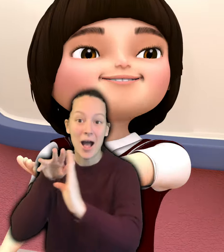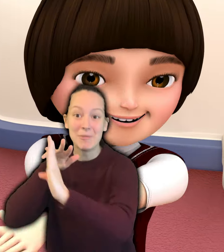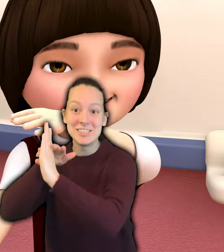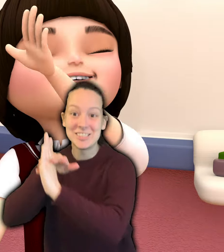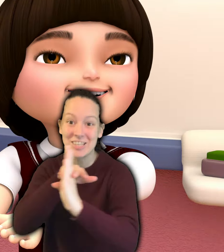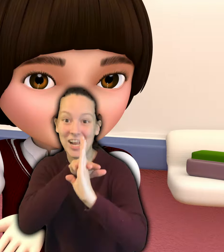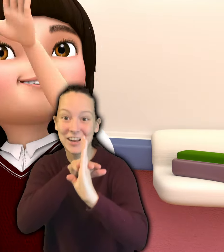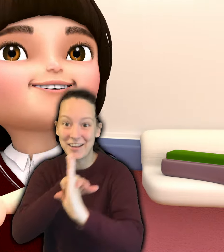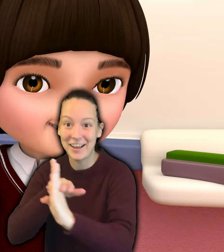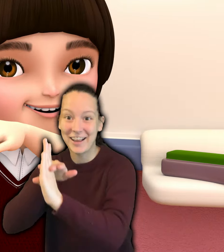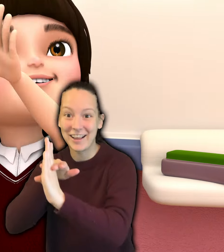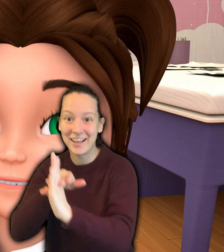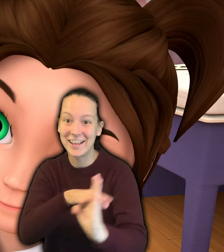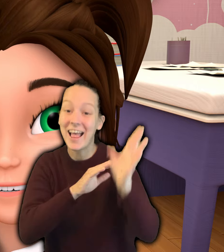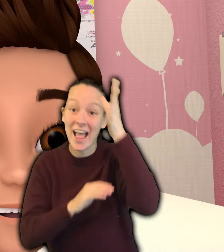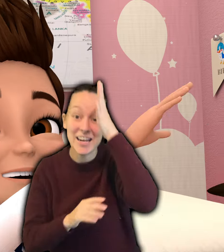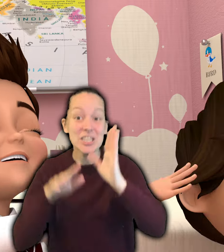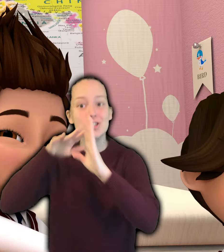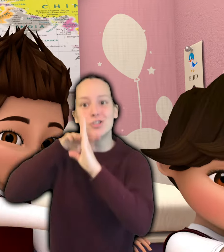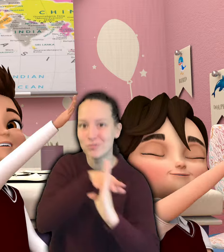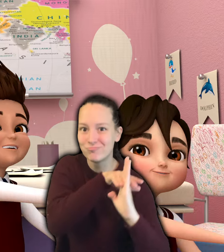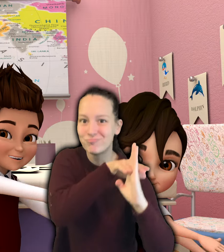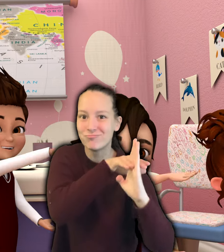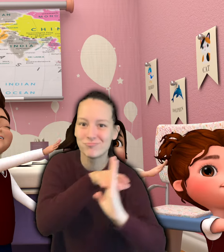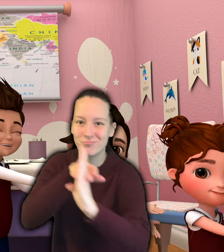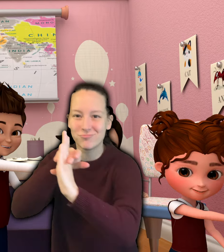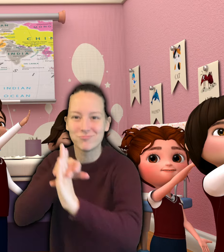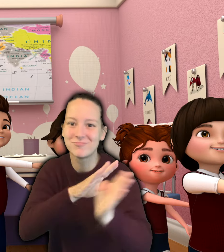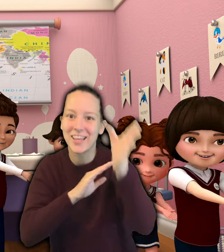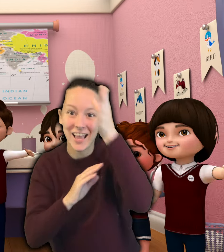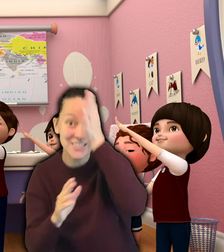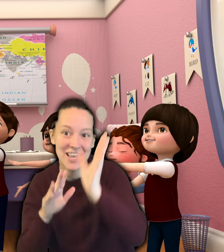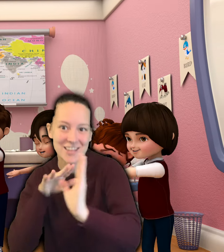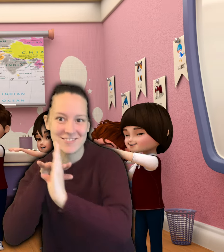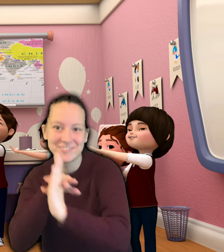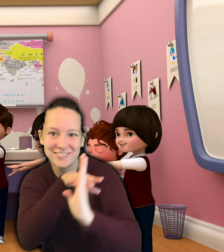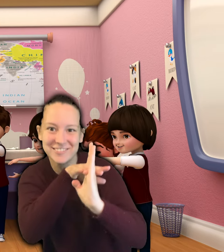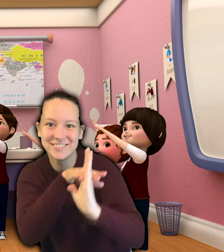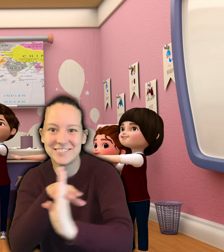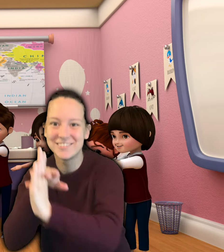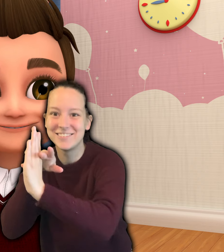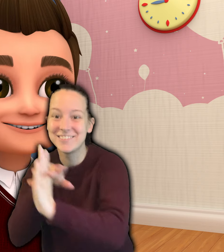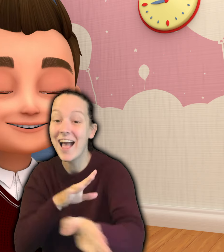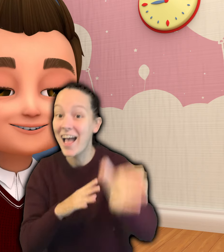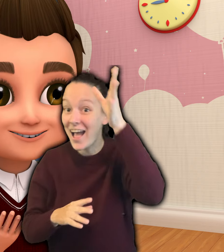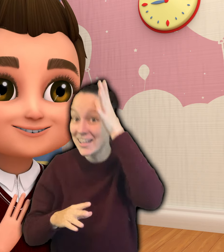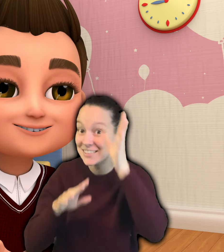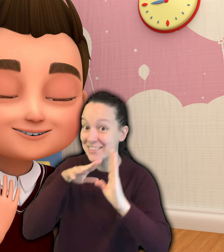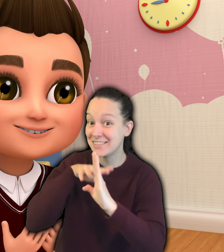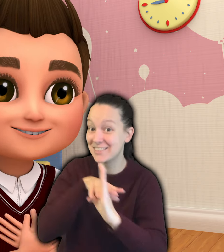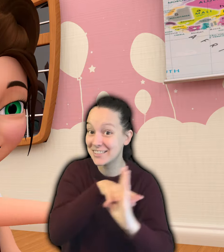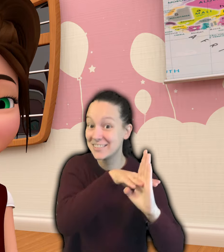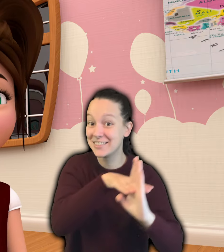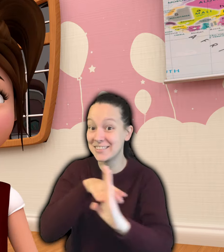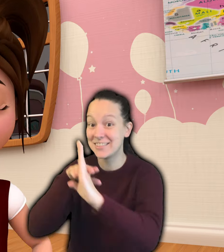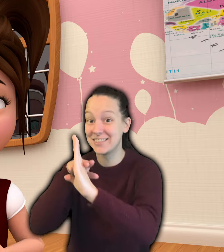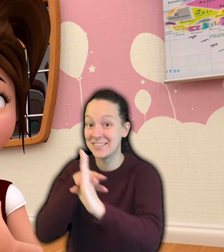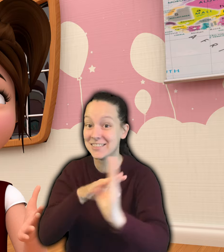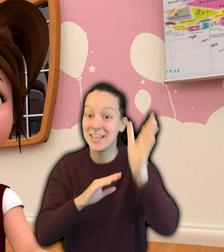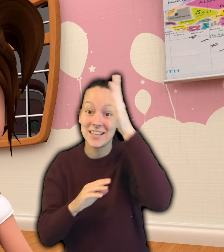ZAMAZパZパZ